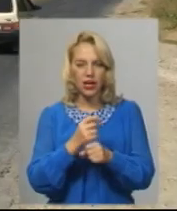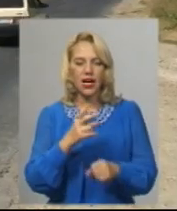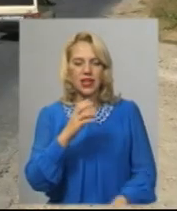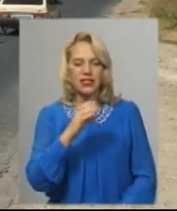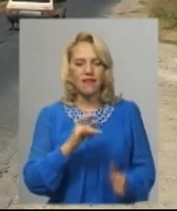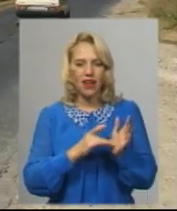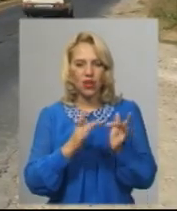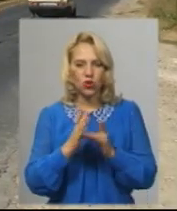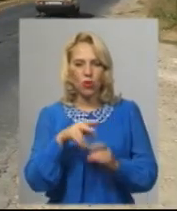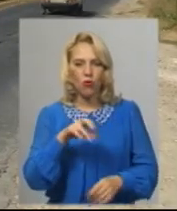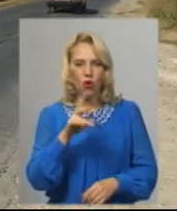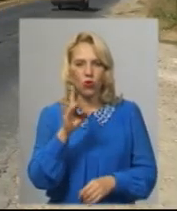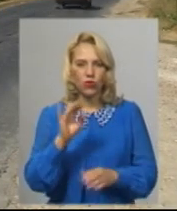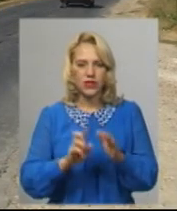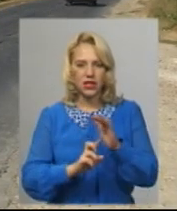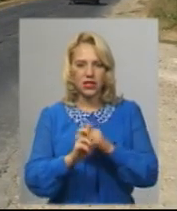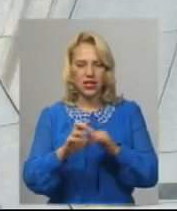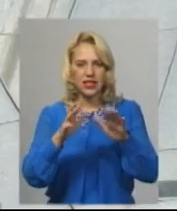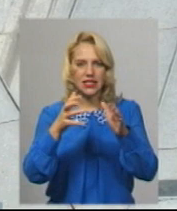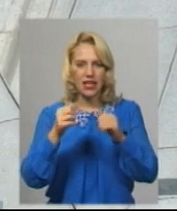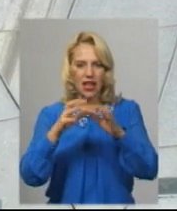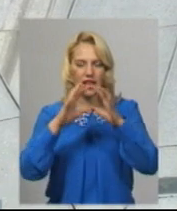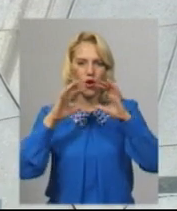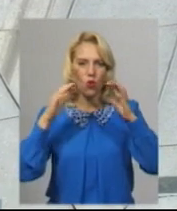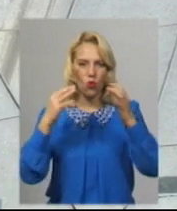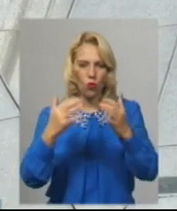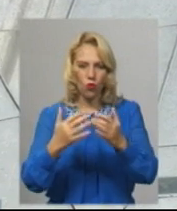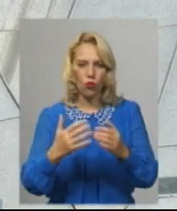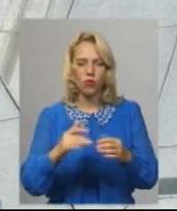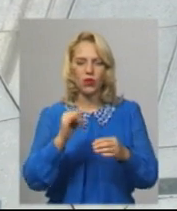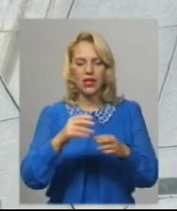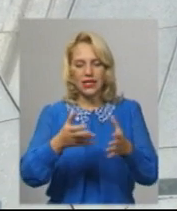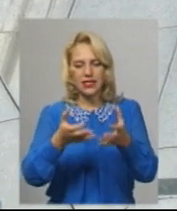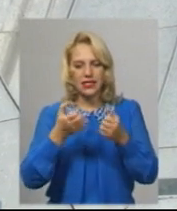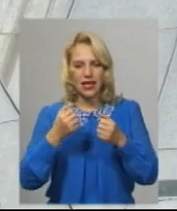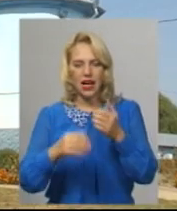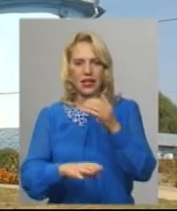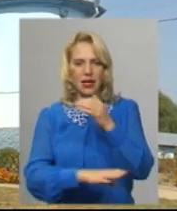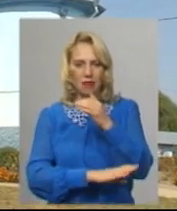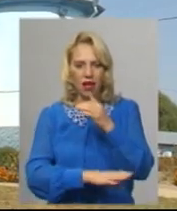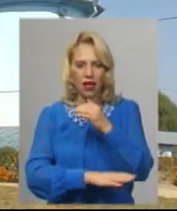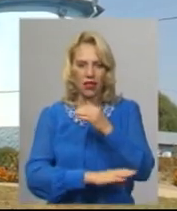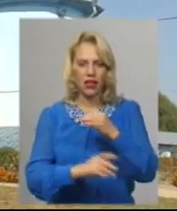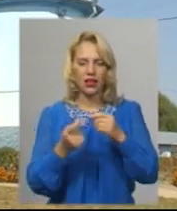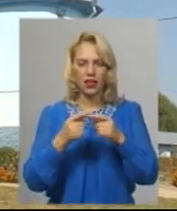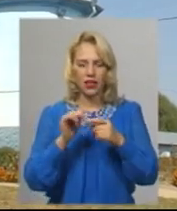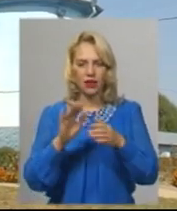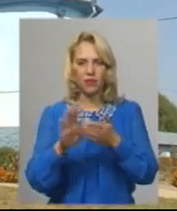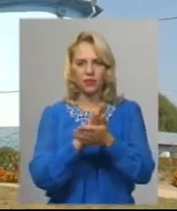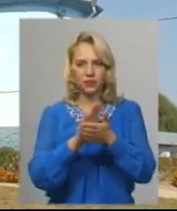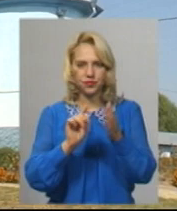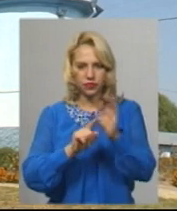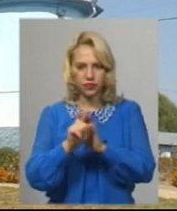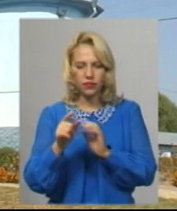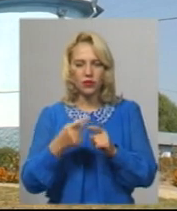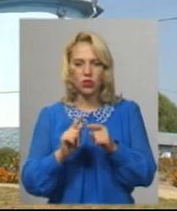національного значення. Зняли купол, дерев'яні балки та повністю обдерли штукатурку до каменю. Про це заявив заступник директора з питань охорони